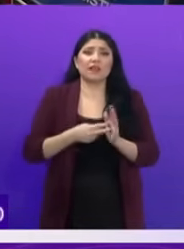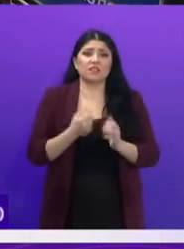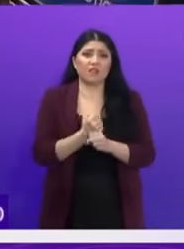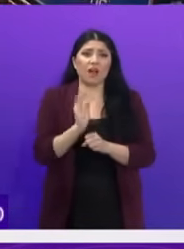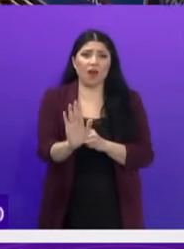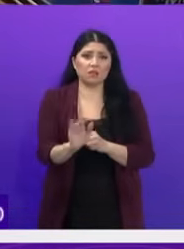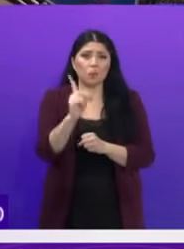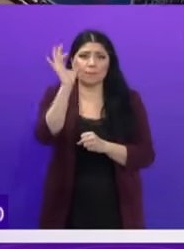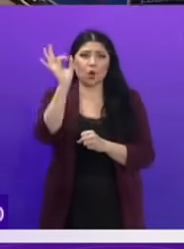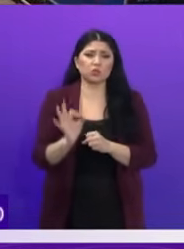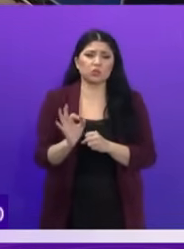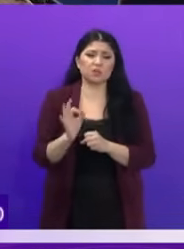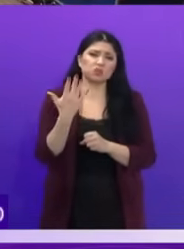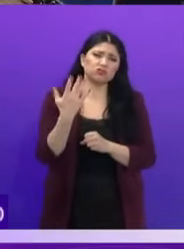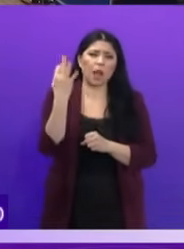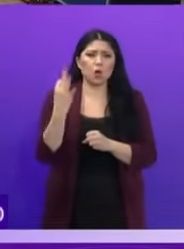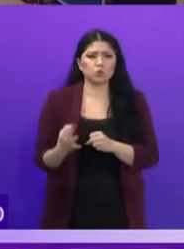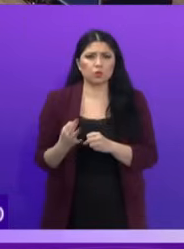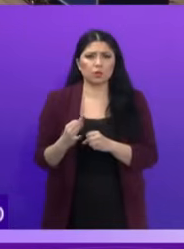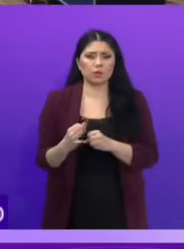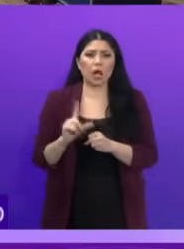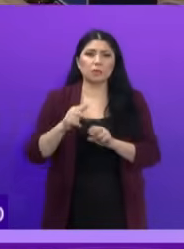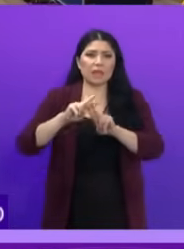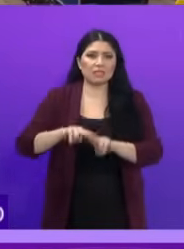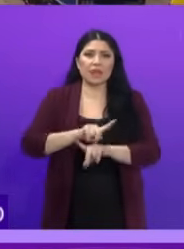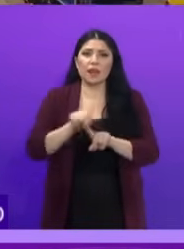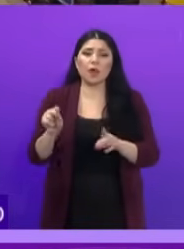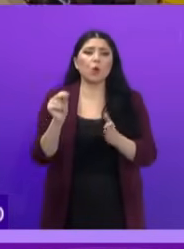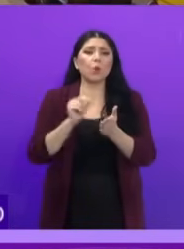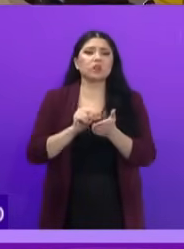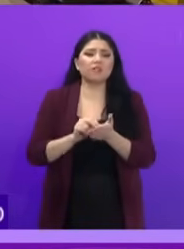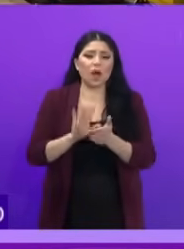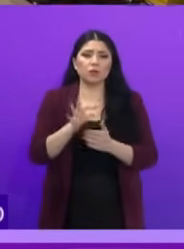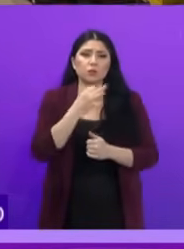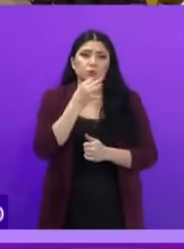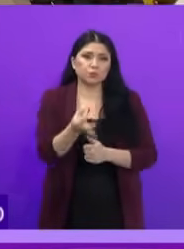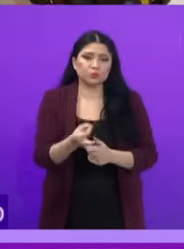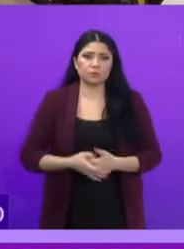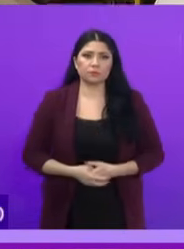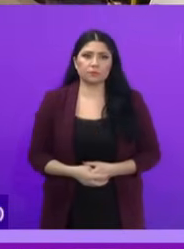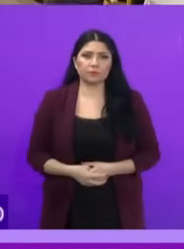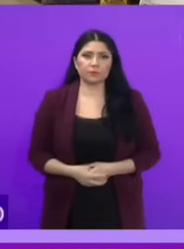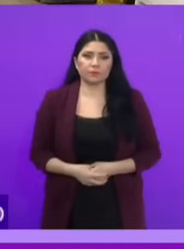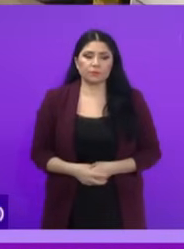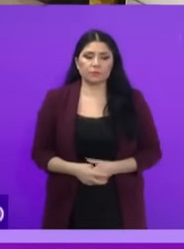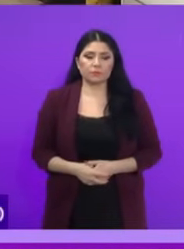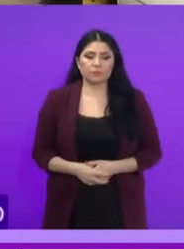de un procent de minim 5% care ar trebui lăsat necultivat, mă rog, cu diferite